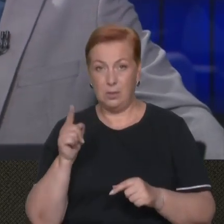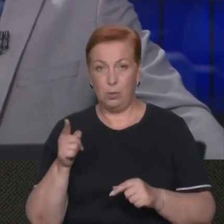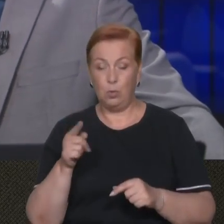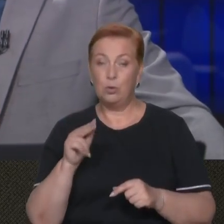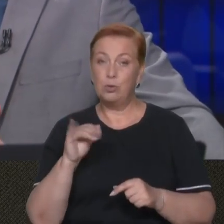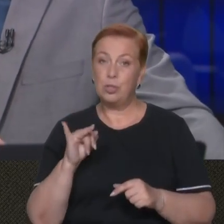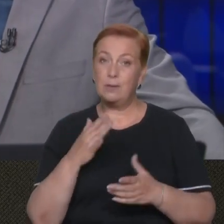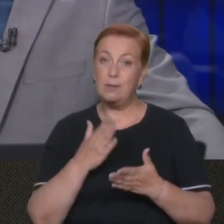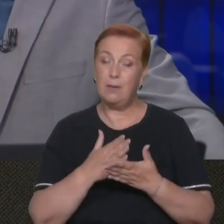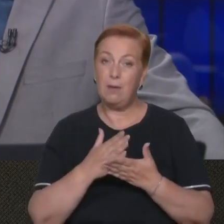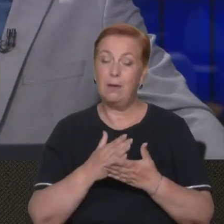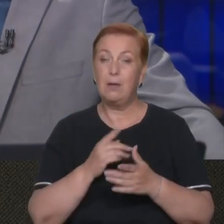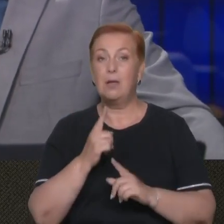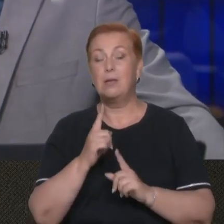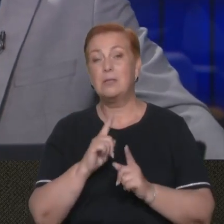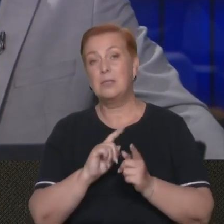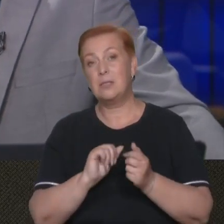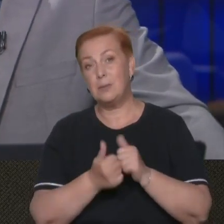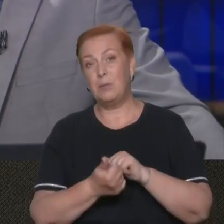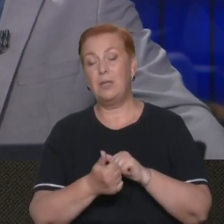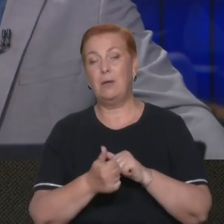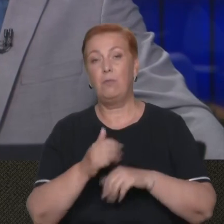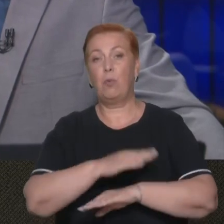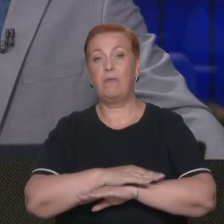зміни в поведінці ворога на воді?